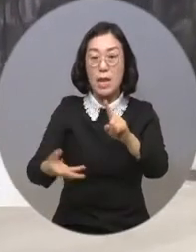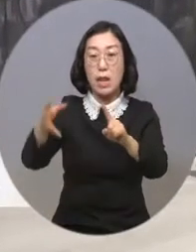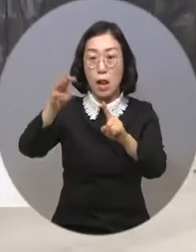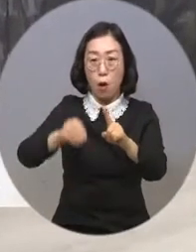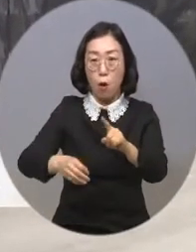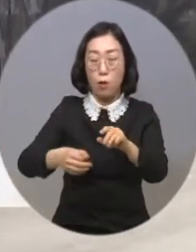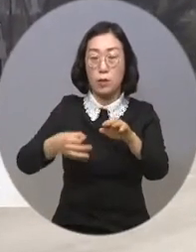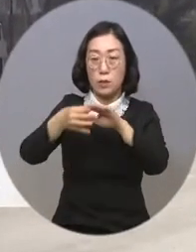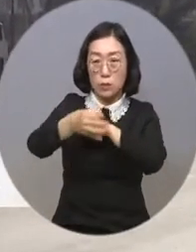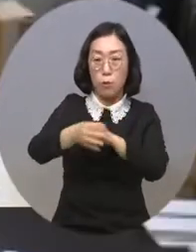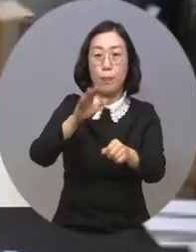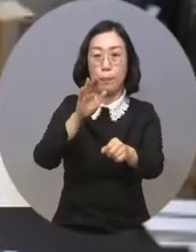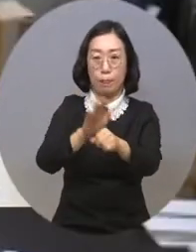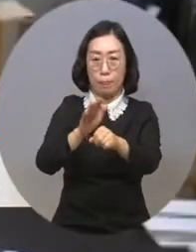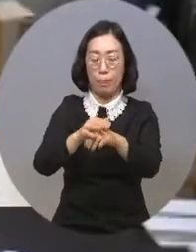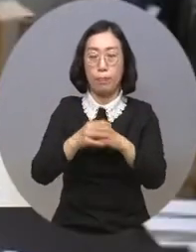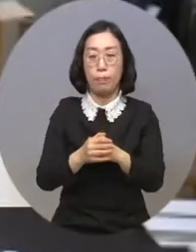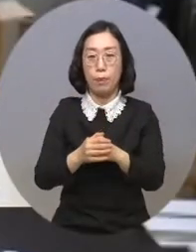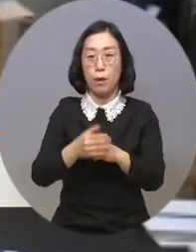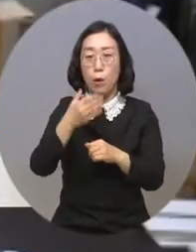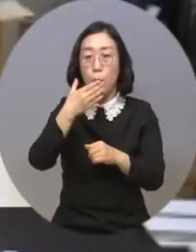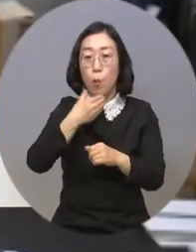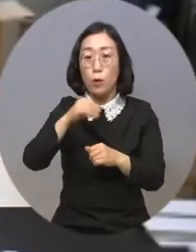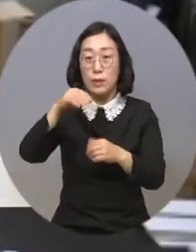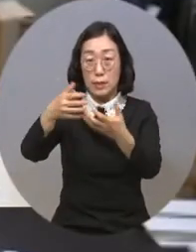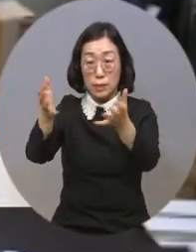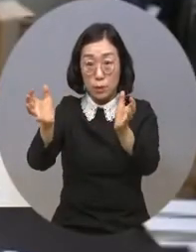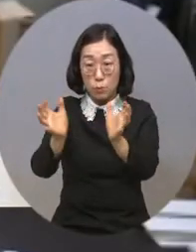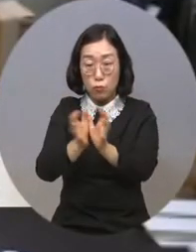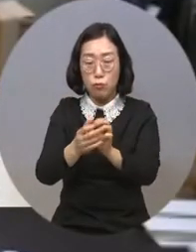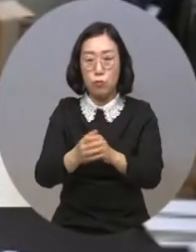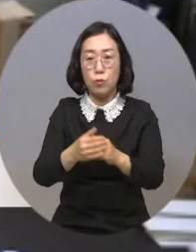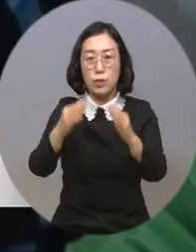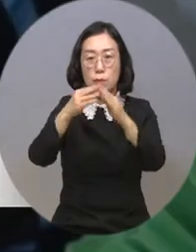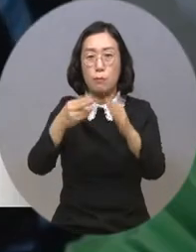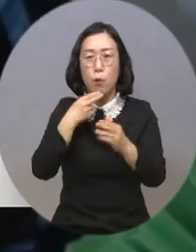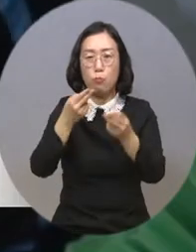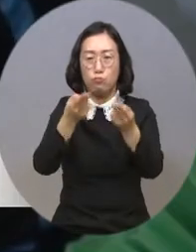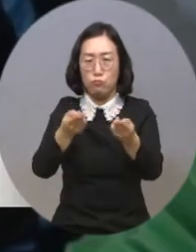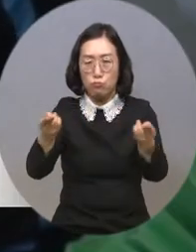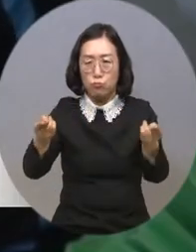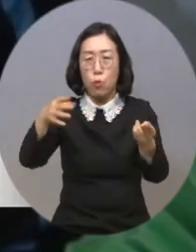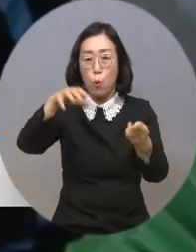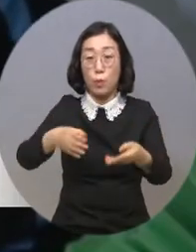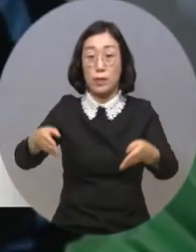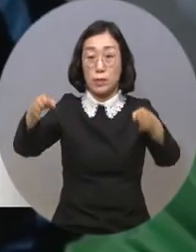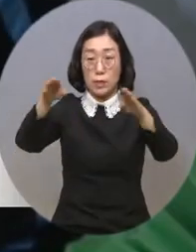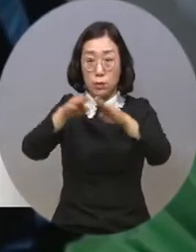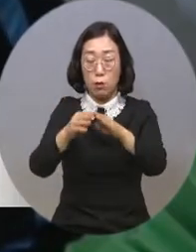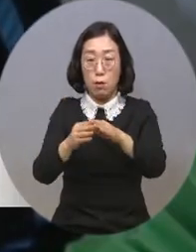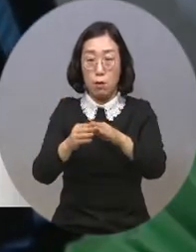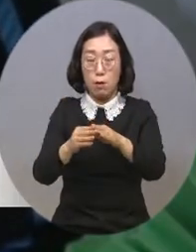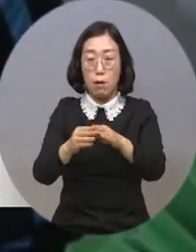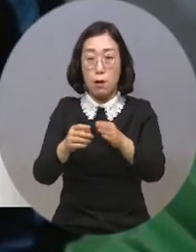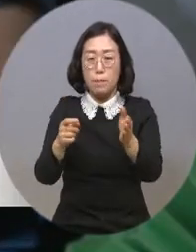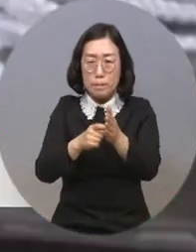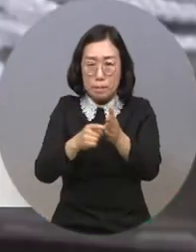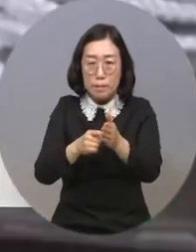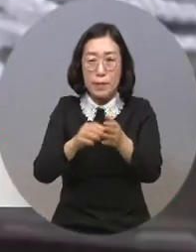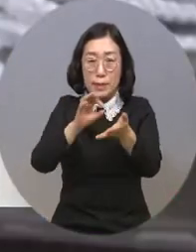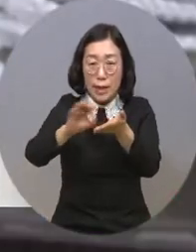10일 밝혔습니다. 복지부는 노숙인 복지시설이 코로나19와 관련한 긴급 비용 발생에 대응할 수